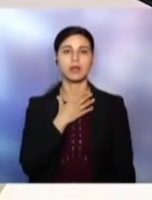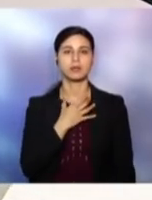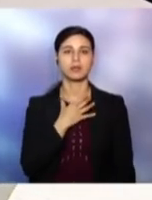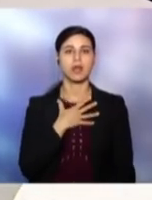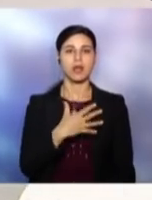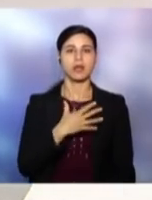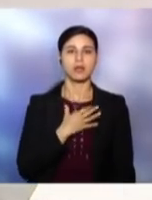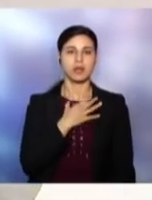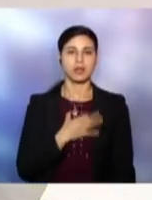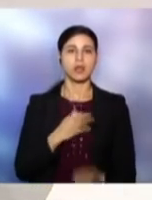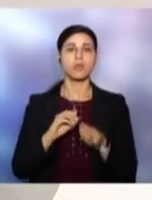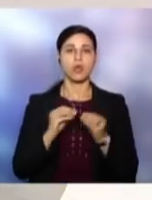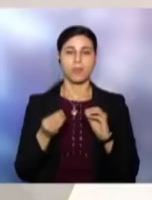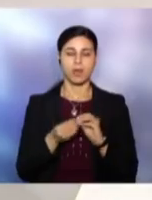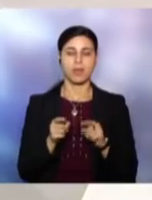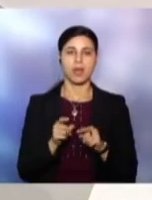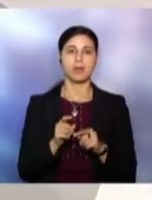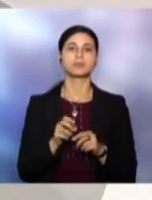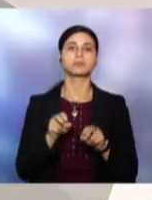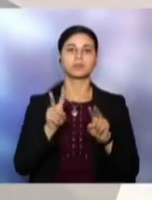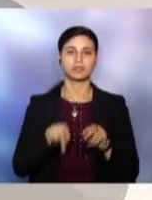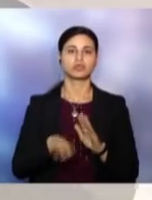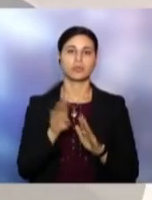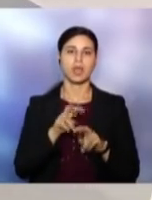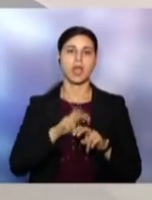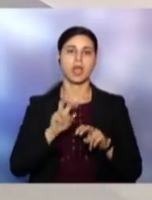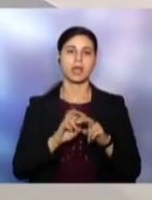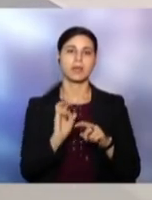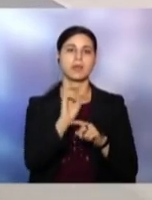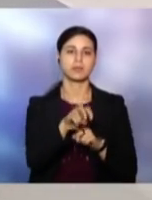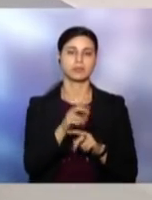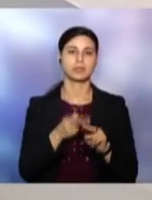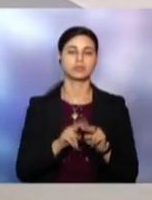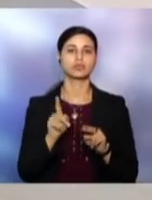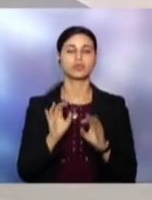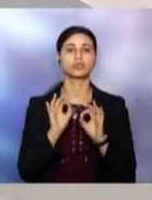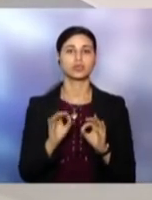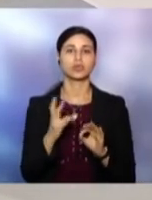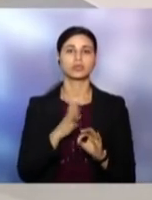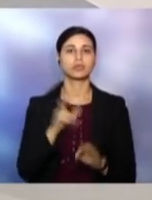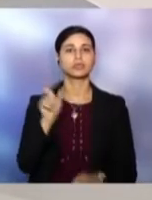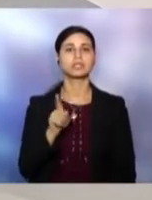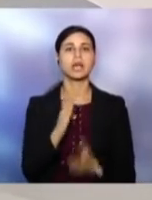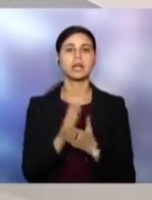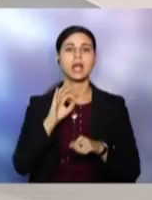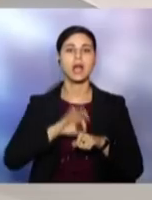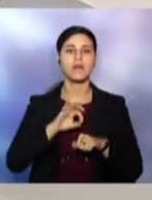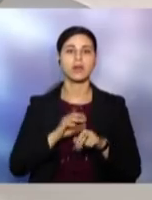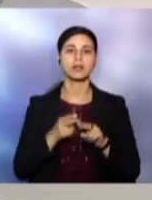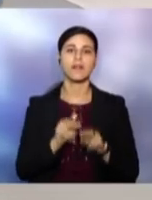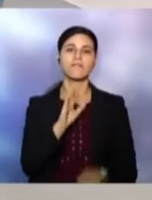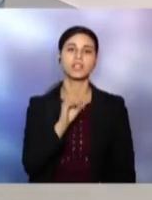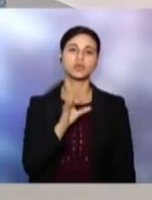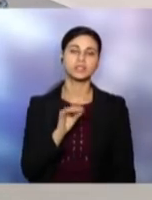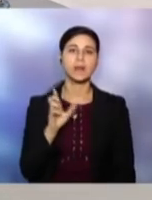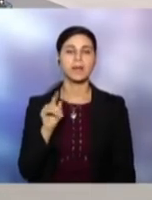სისტემის პრობლემები, მიზანშეწონილია რომ ექიმთან მივიდეთ იმისთვის, რომ სწორედ მოხდეს კარგად იდენტიფიცირება, ეს არის ვირუსული